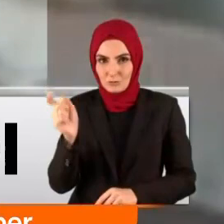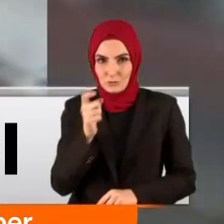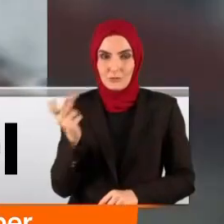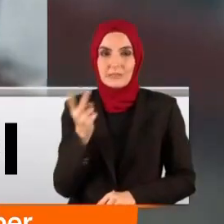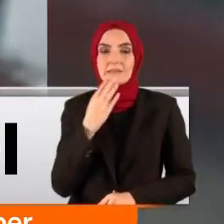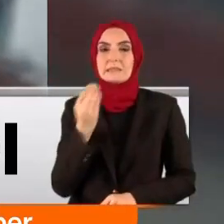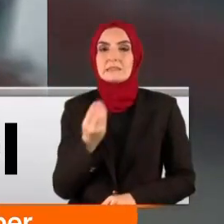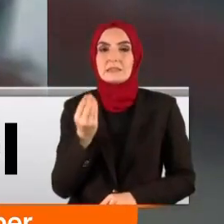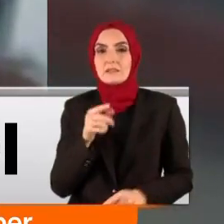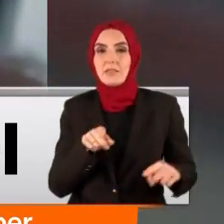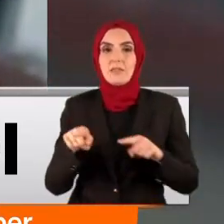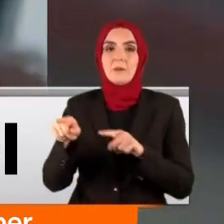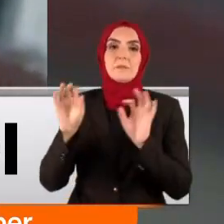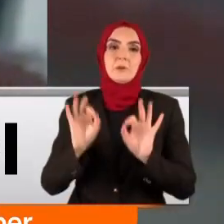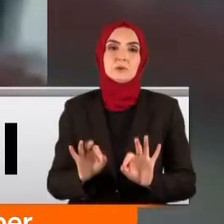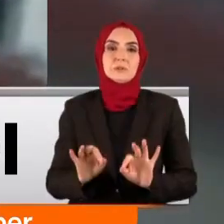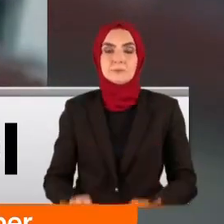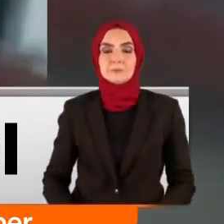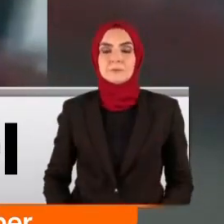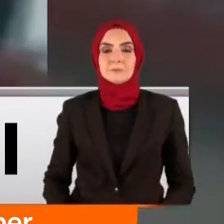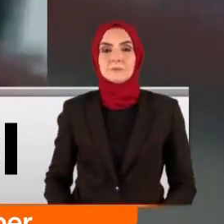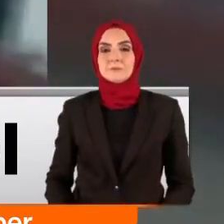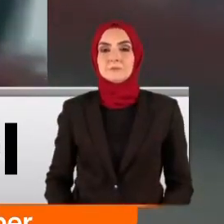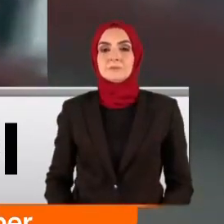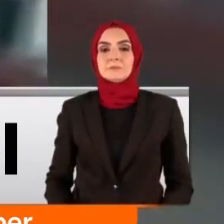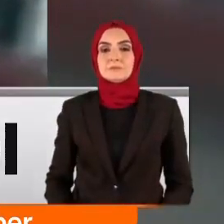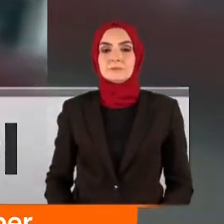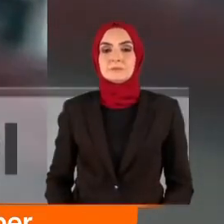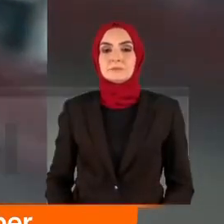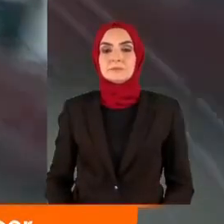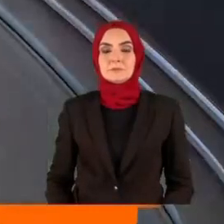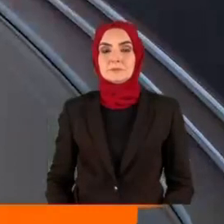düştü. Allah Allah.